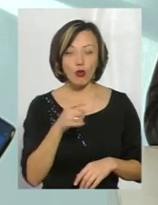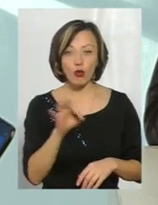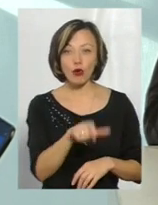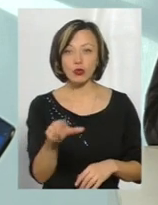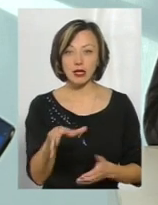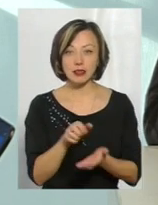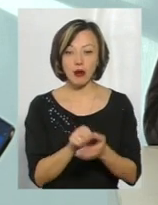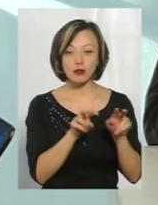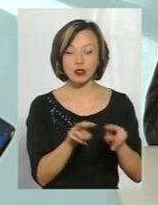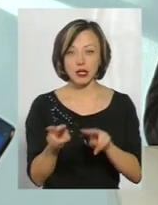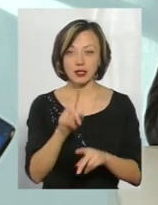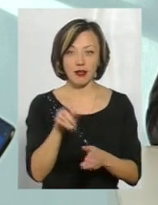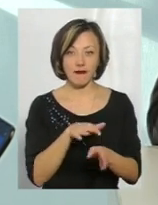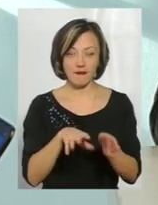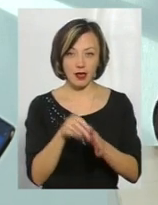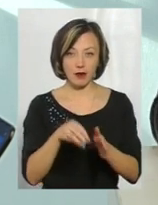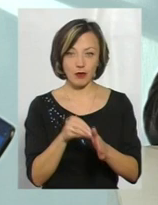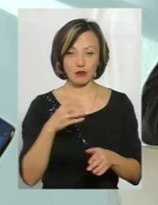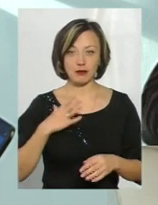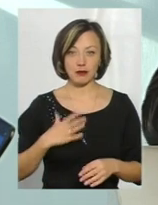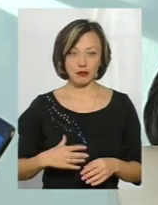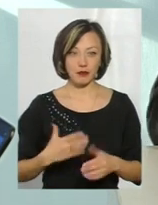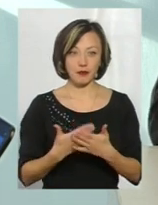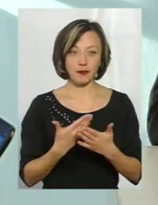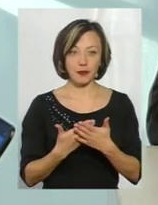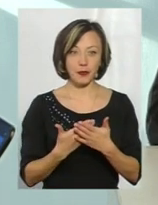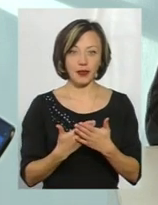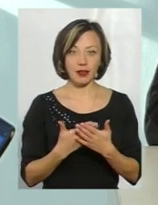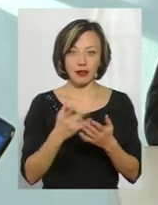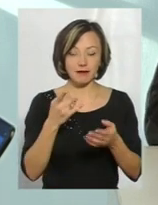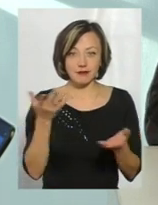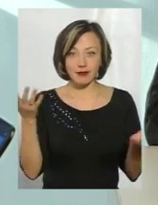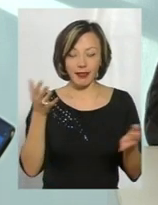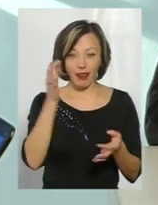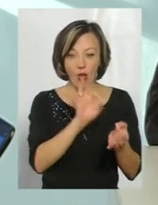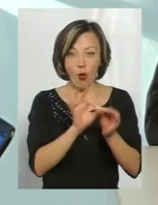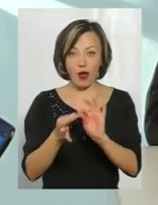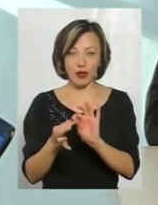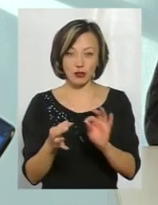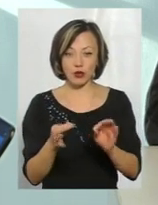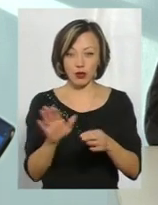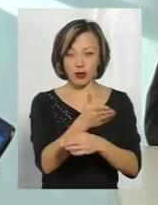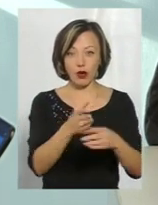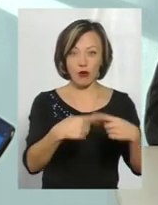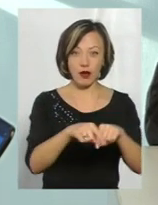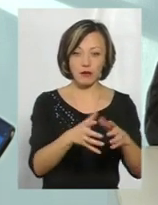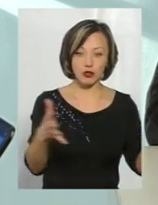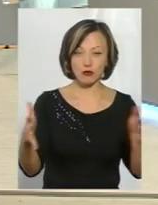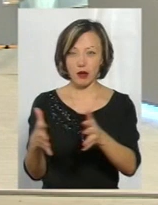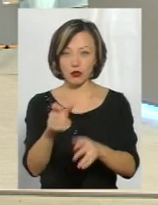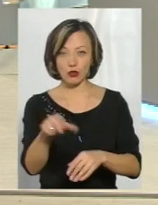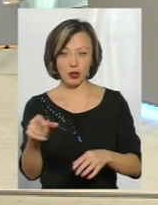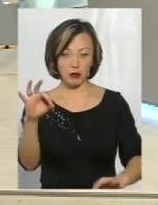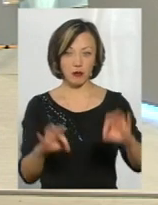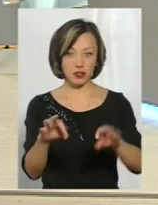там займаються спостереженням за вибори, коли вони там мусять. Ну, абсолютно нелогічно нарізані округи, і де менше людей, де більше людей, чому не